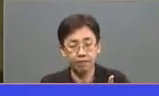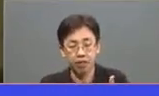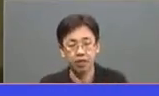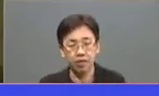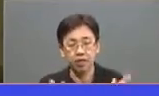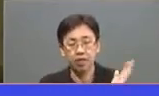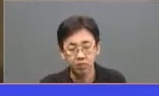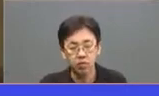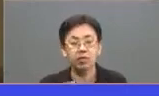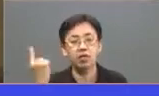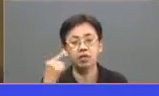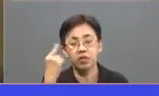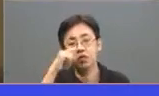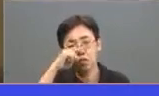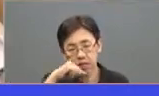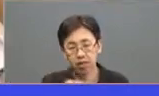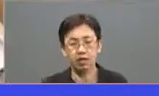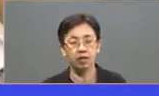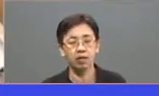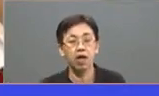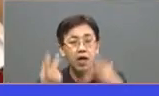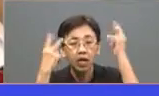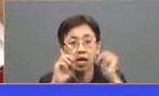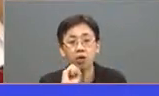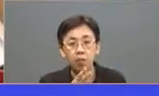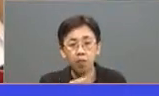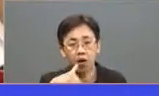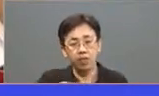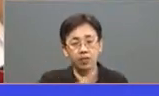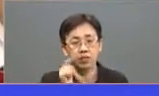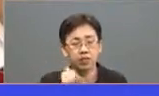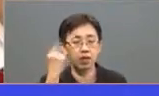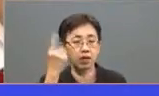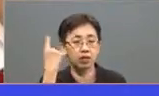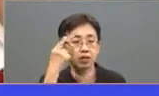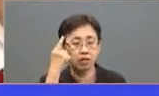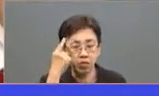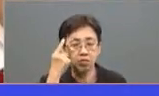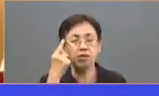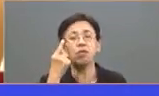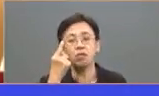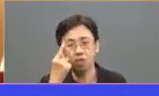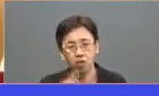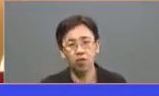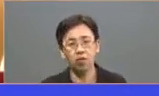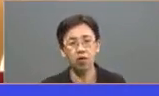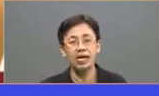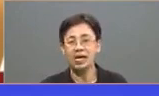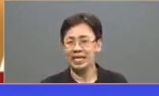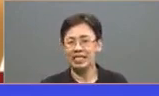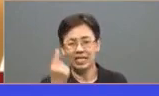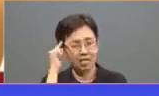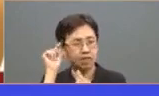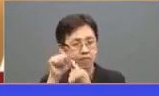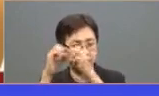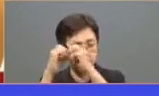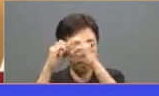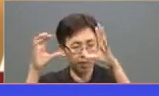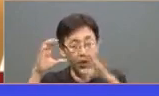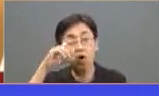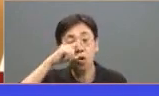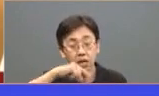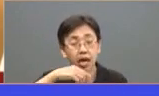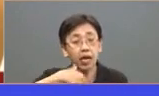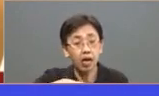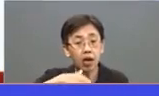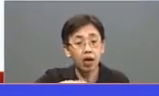Ignite Tourism Thailand จุดพลังการท่องเที่ยวไทยด้วยแนวคิด Up Level As Story และ Create Value ชู5